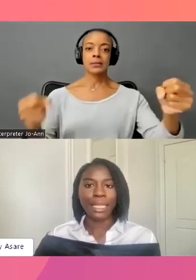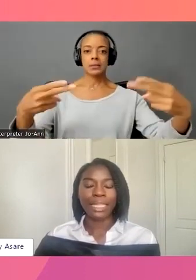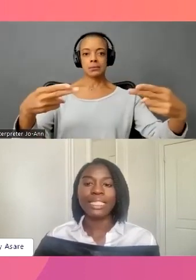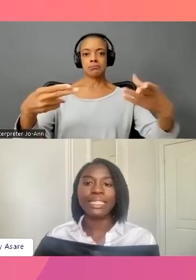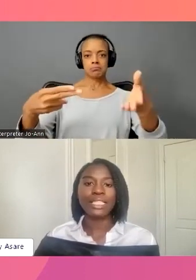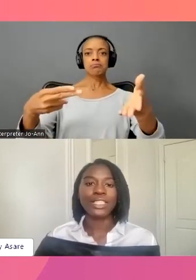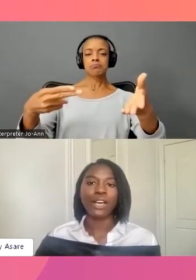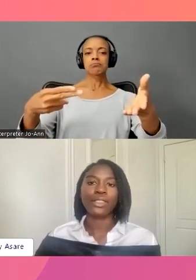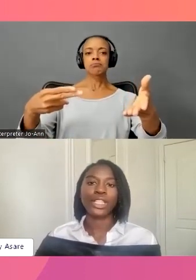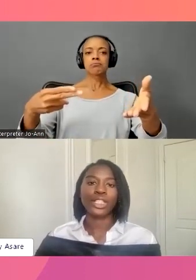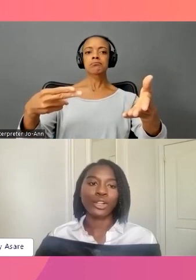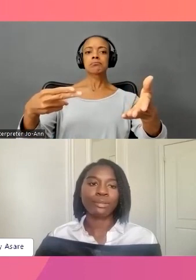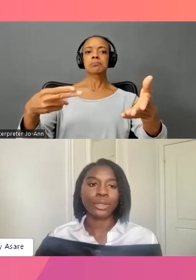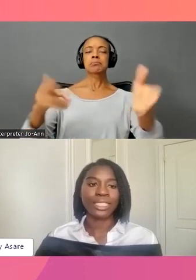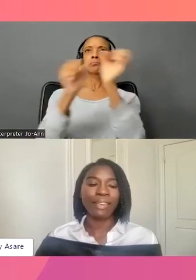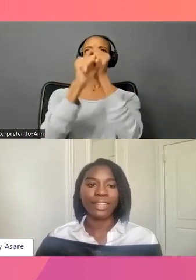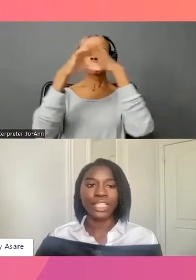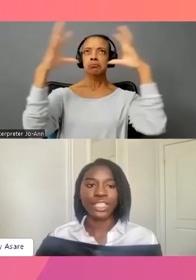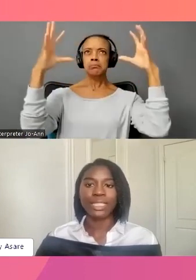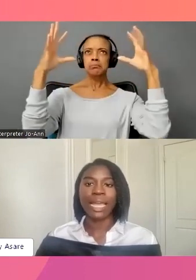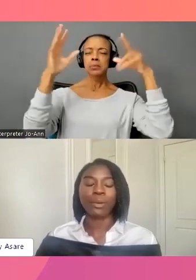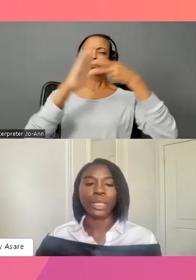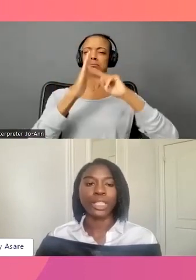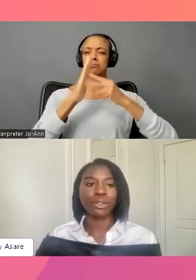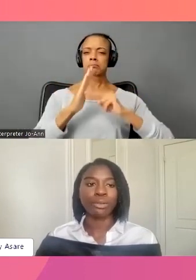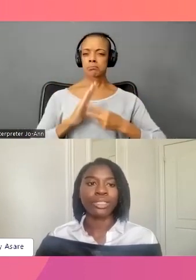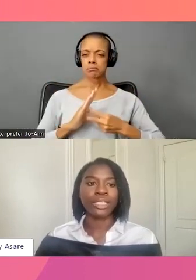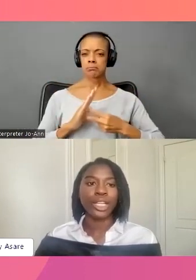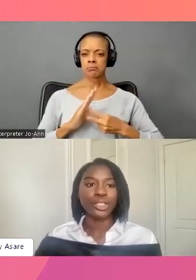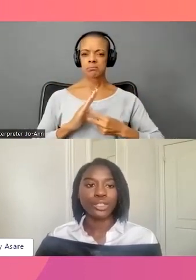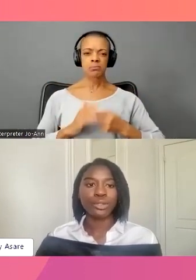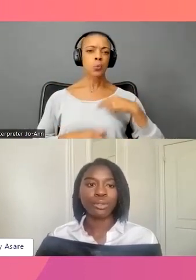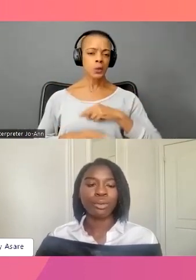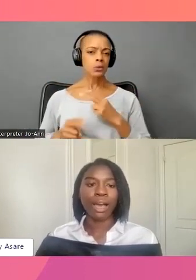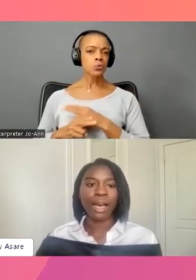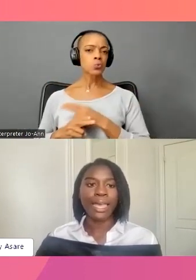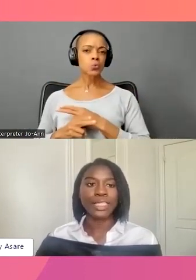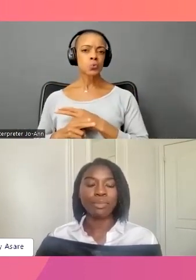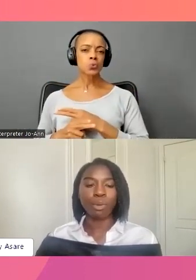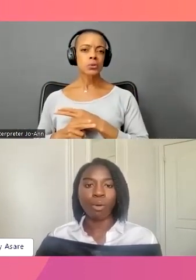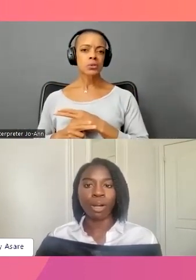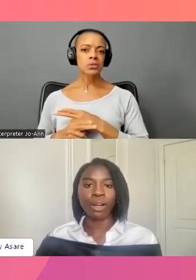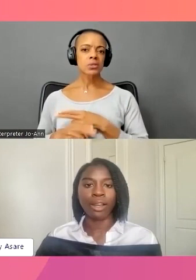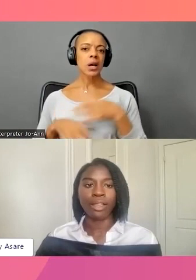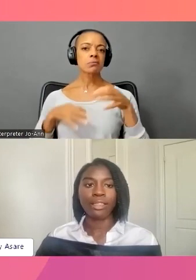le traumatisme cérébral et la violence conjugale. Et je vais vous donner ici une idée